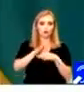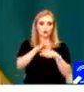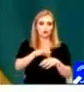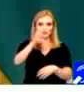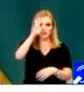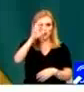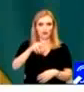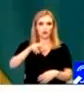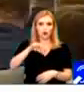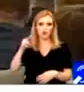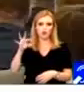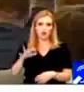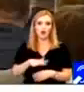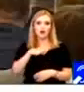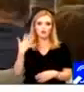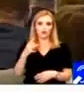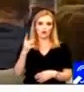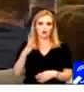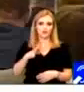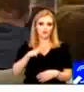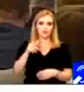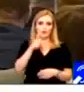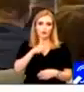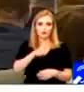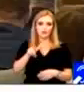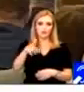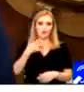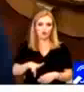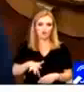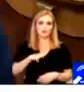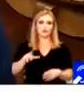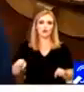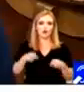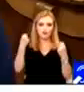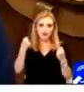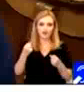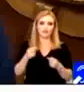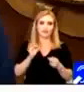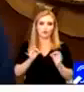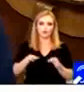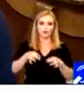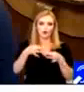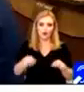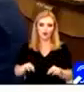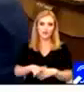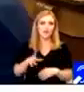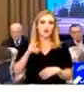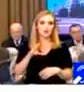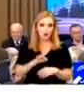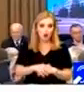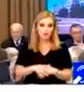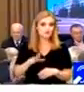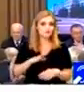Uniunea Europeană a adoptat de mai multe ori sancțiuni în adresa sa și a apropiaților săi pentru încălcarea normelor democratice. Acestora le-au fost blocate